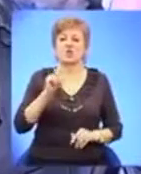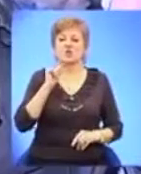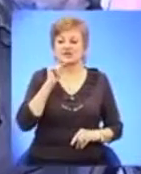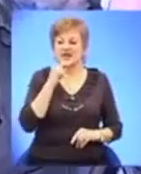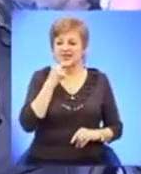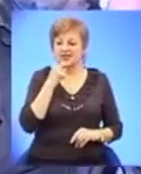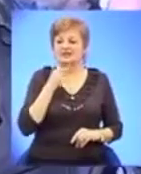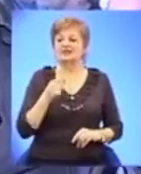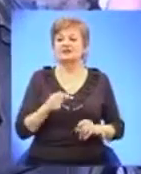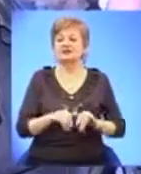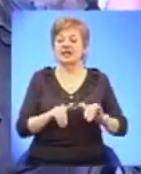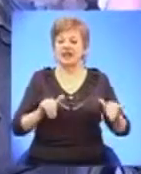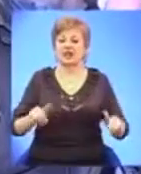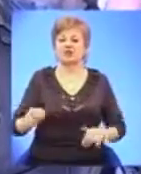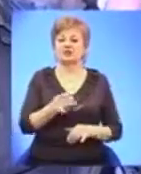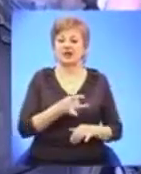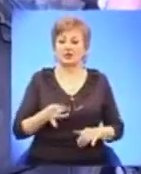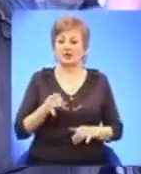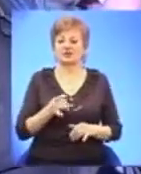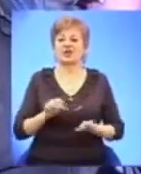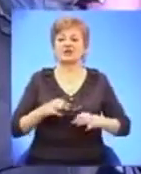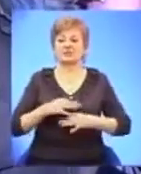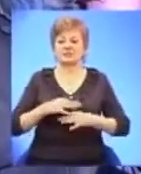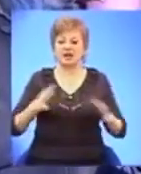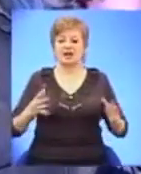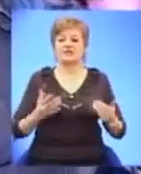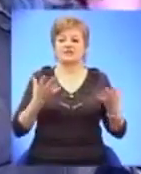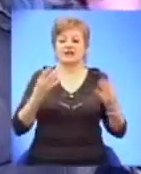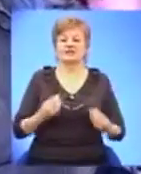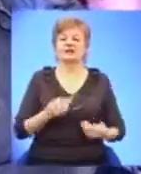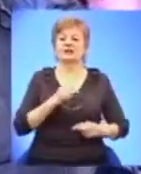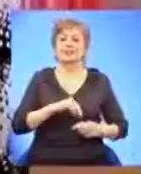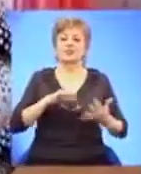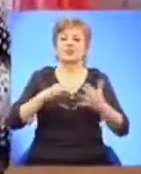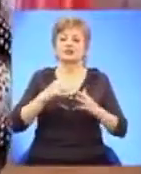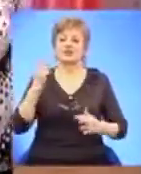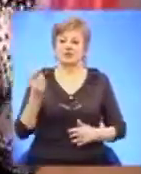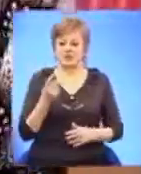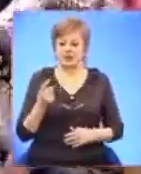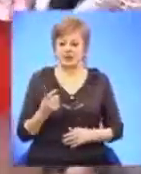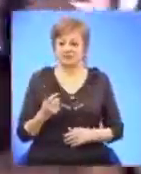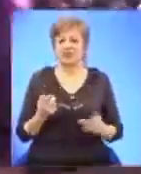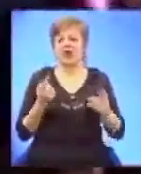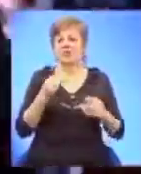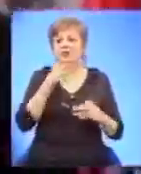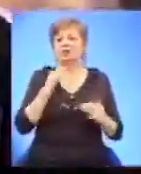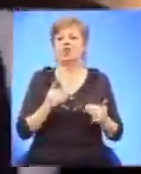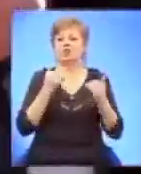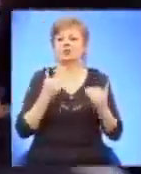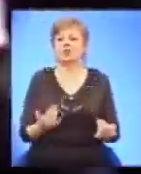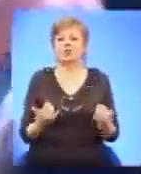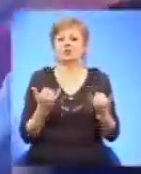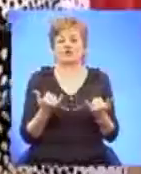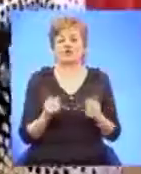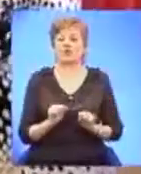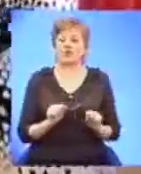і культурно-освітній розвиток району та з нагоди Дня працівників сільського господарства. Також чималу увагу приділили і сучасним